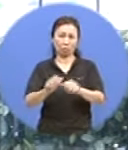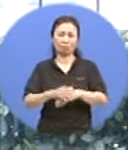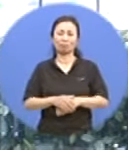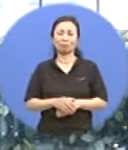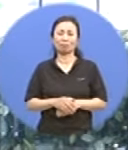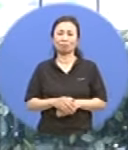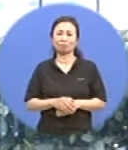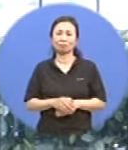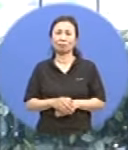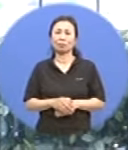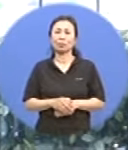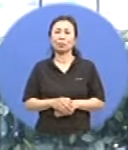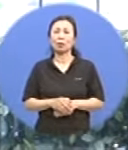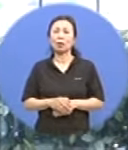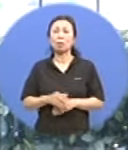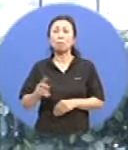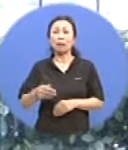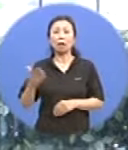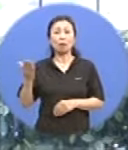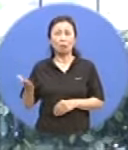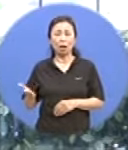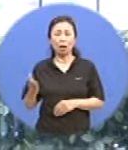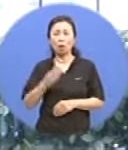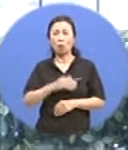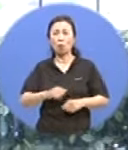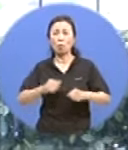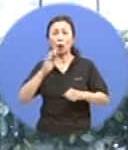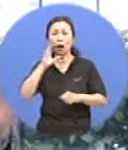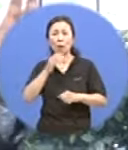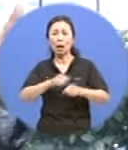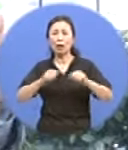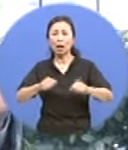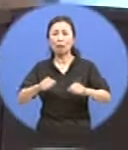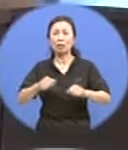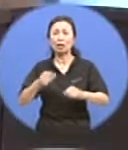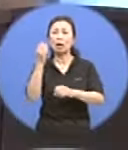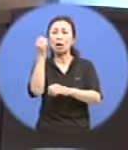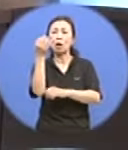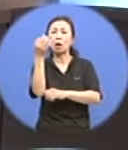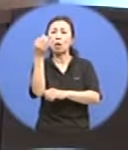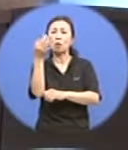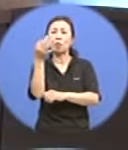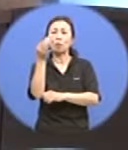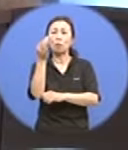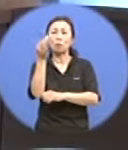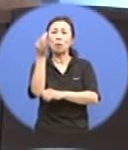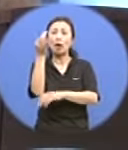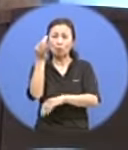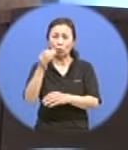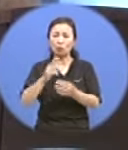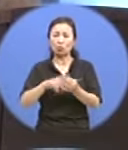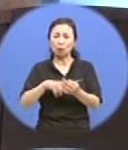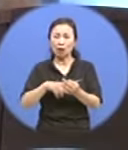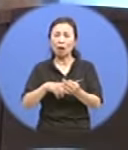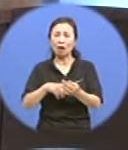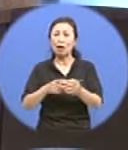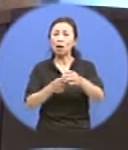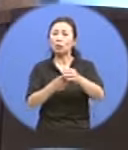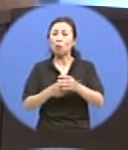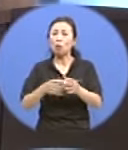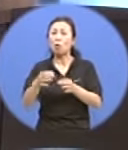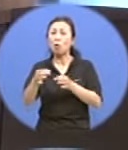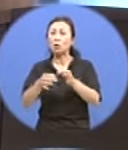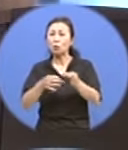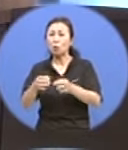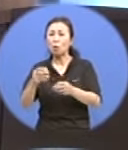ね、和歌山元気ファンドとか農商工連携ファンドとかがあるんですね。 和歌山元気ファンド、 元気ファンド、これは国の中小